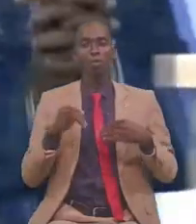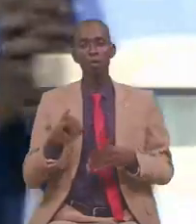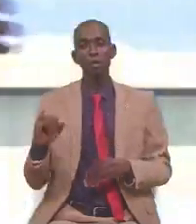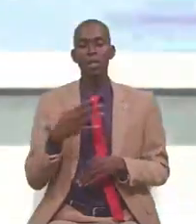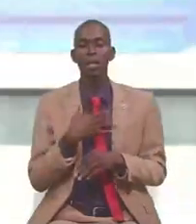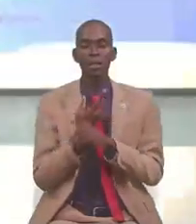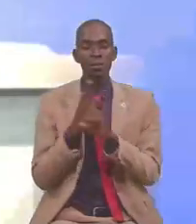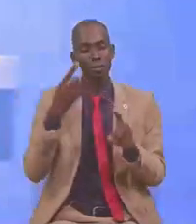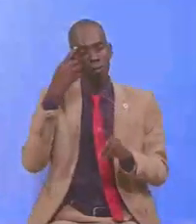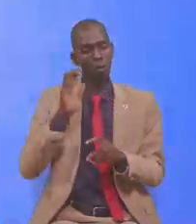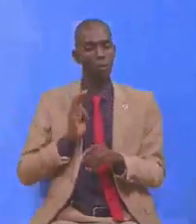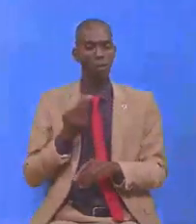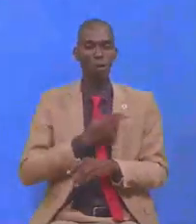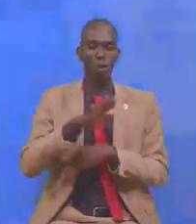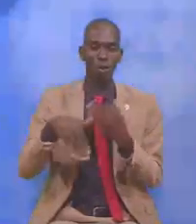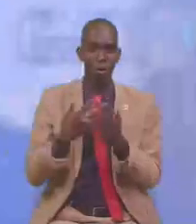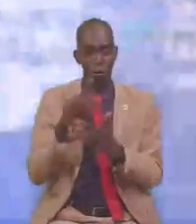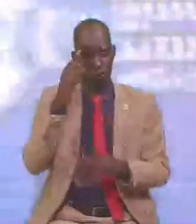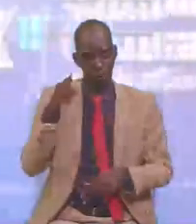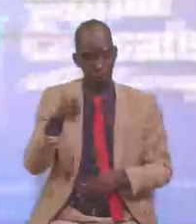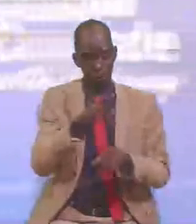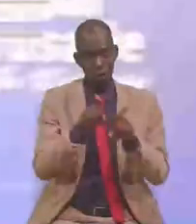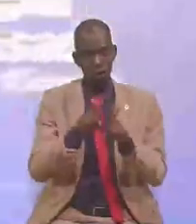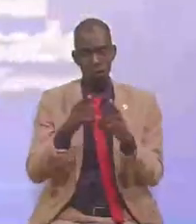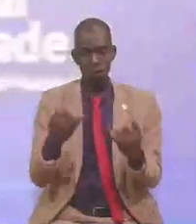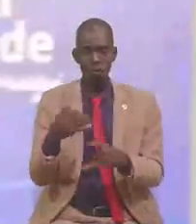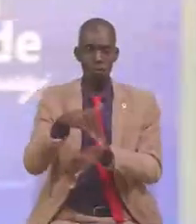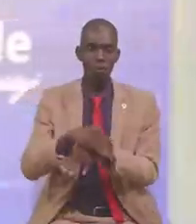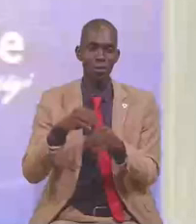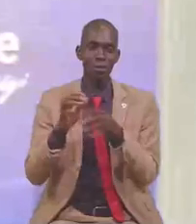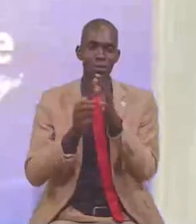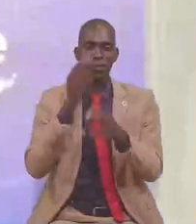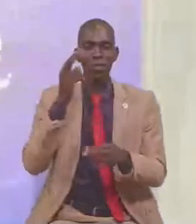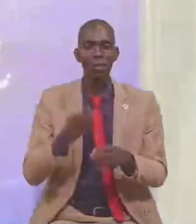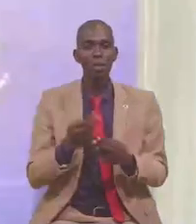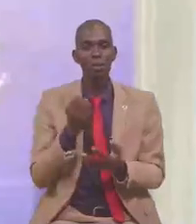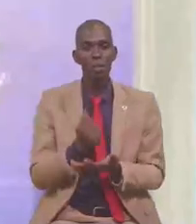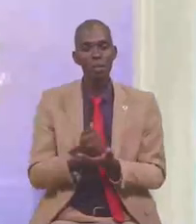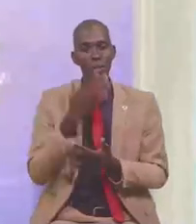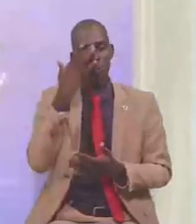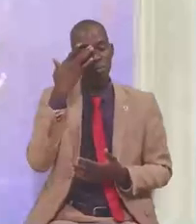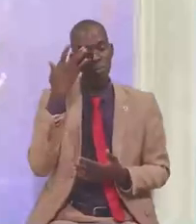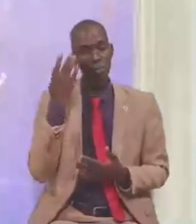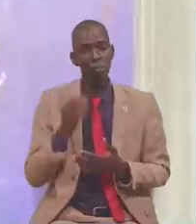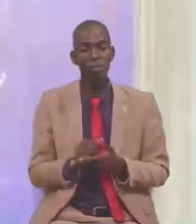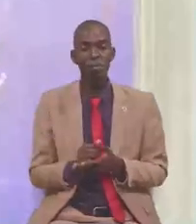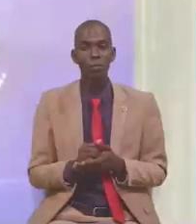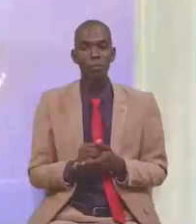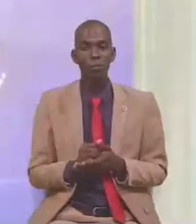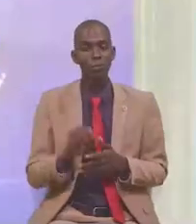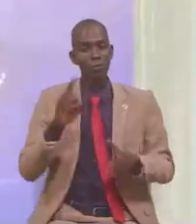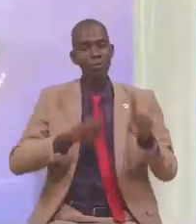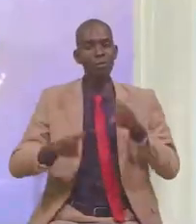pour nous tous, pour vous ce soir. Je dis pour vous ce soir. Il faut dire oui,